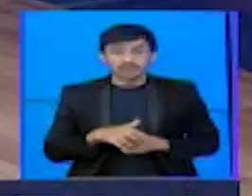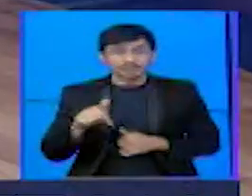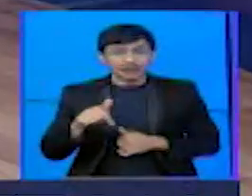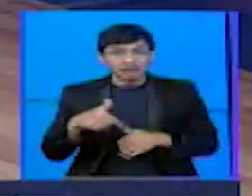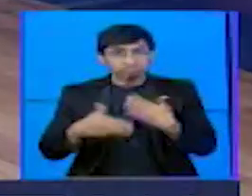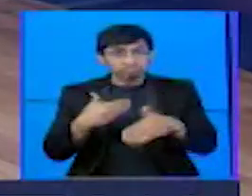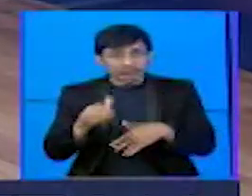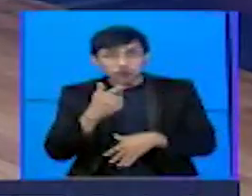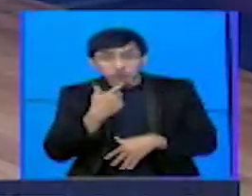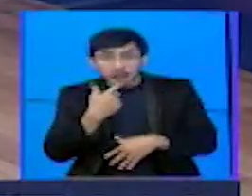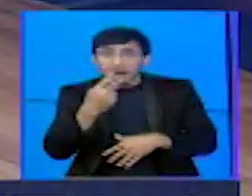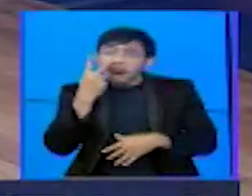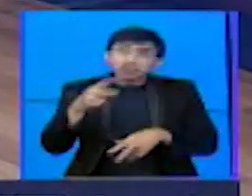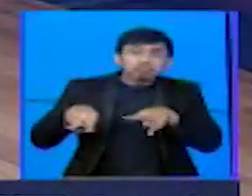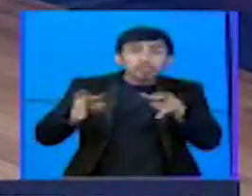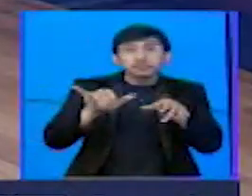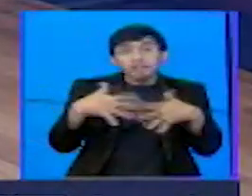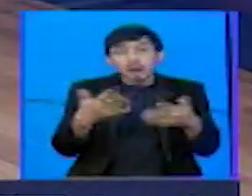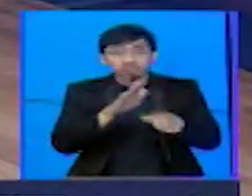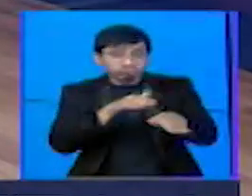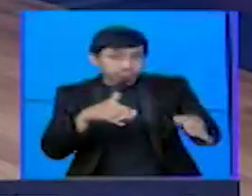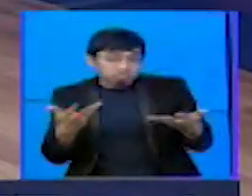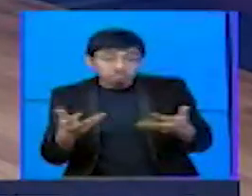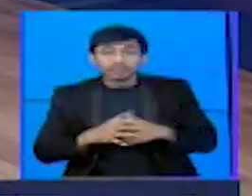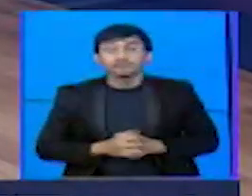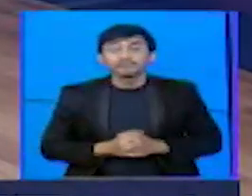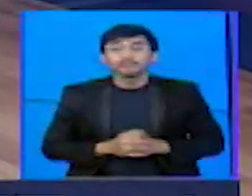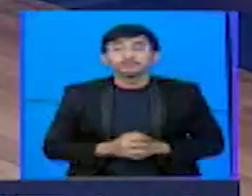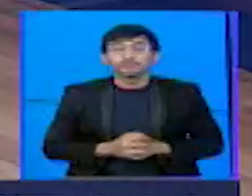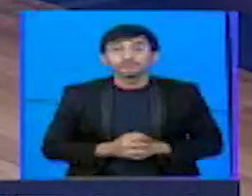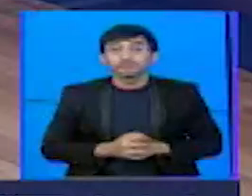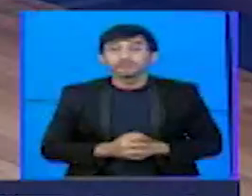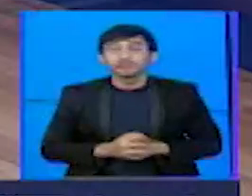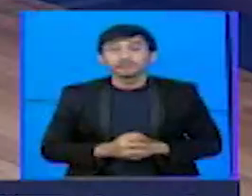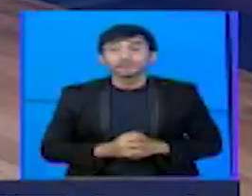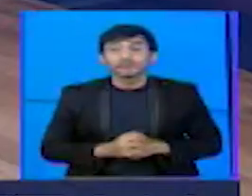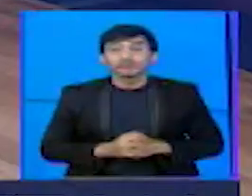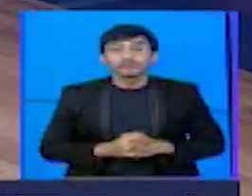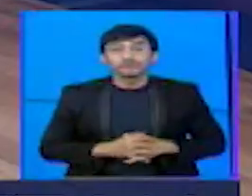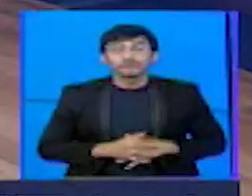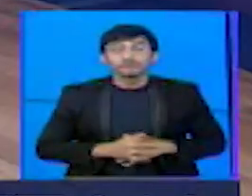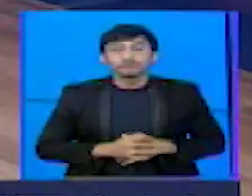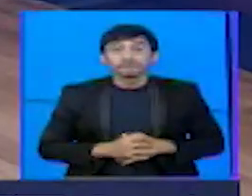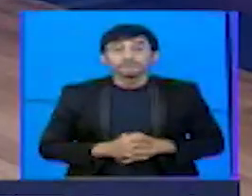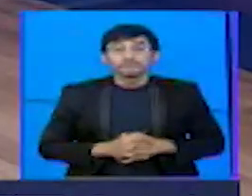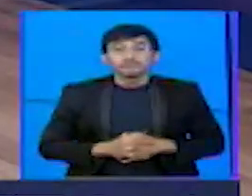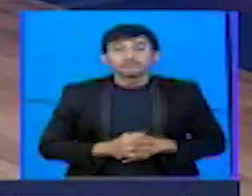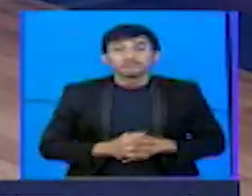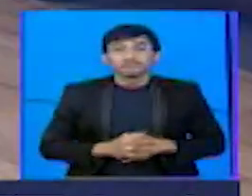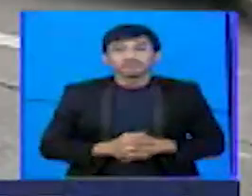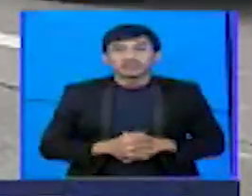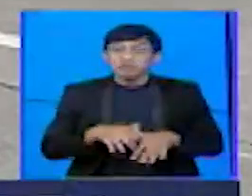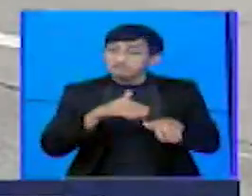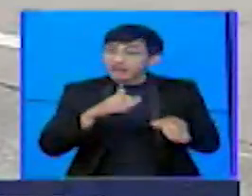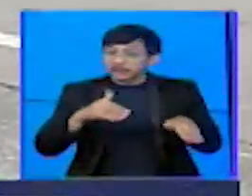dalam masa ujicoba ini sudah terlihat efektivitas jalan layang dalam memecah kemacetan mengurai kemacetan yang kerap terjadi di